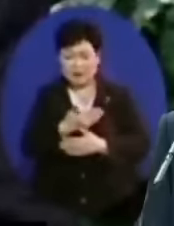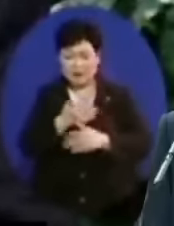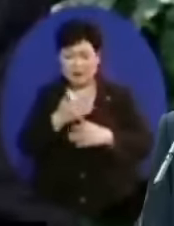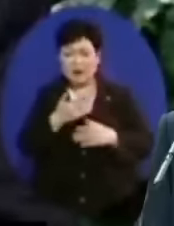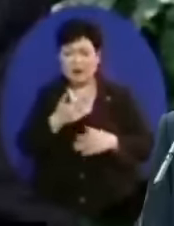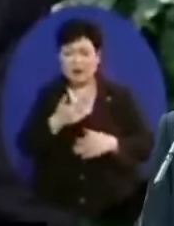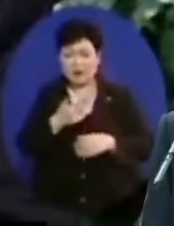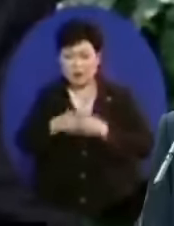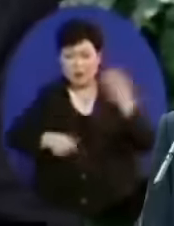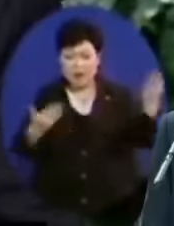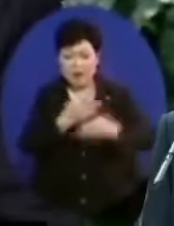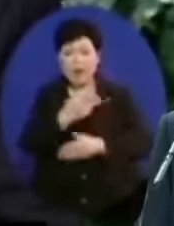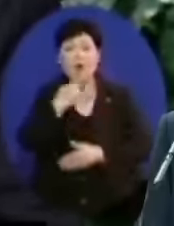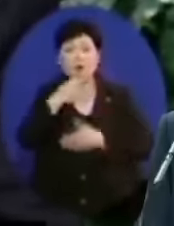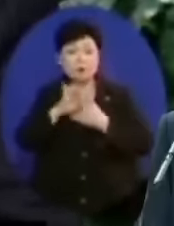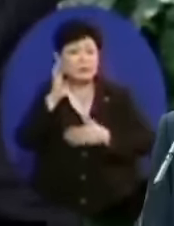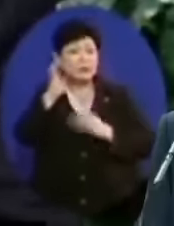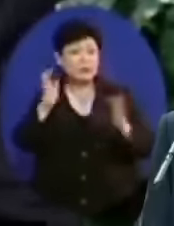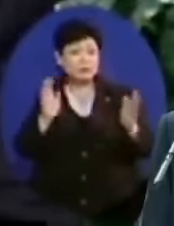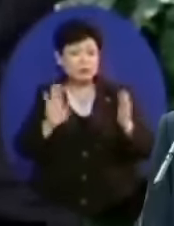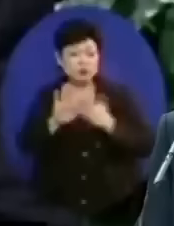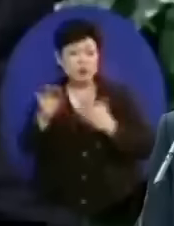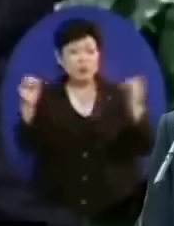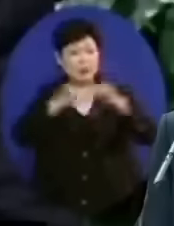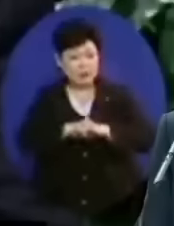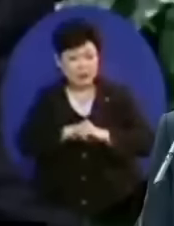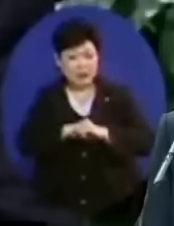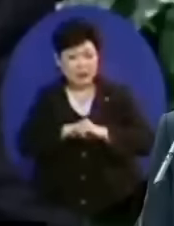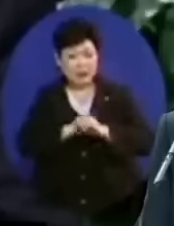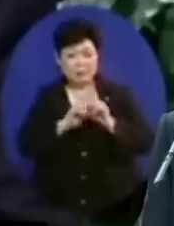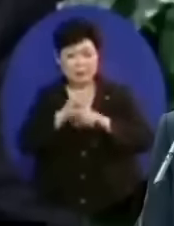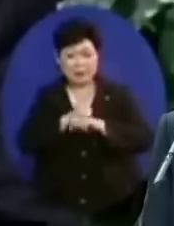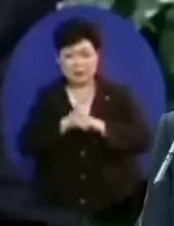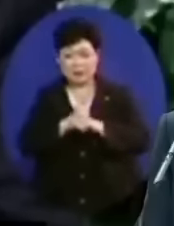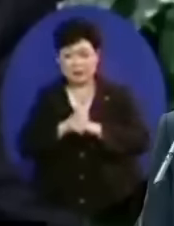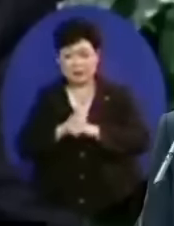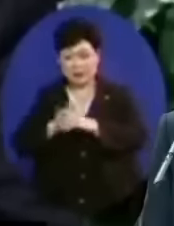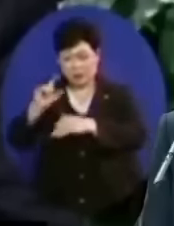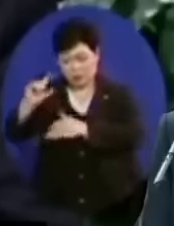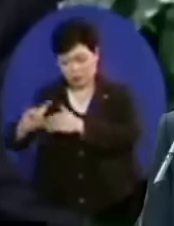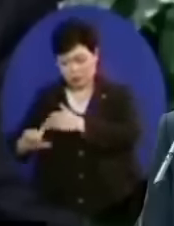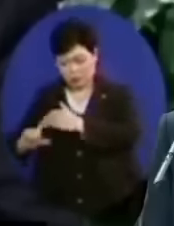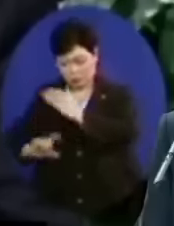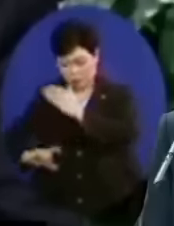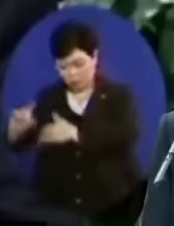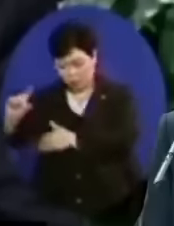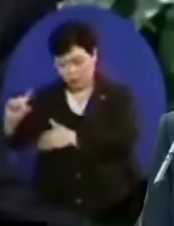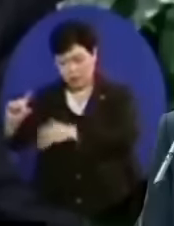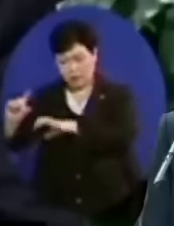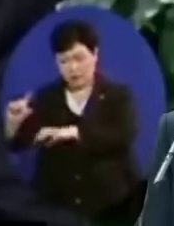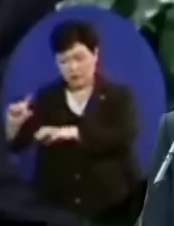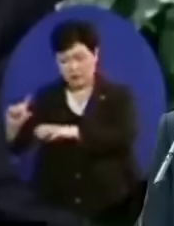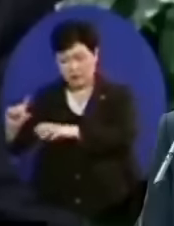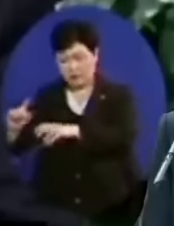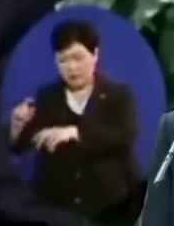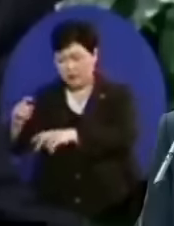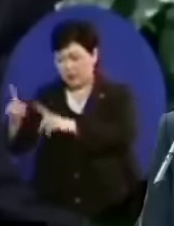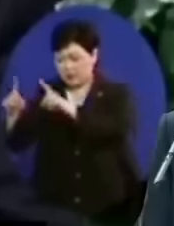이내 멸망한다고 해놓고 난 다음에 그는 성읍 동쪽에 성벽 한